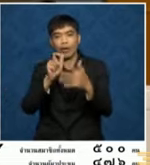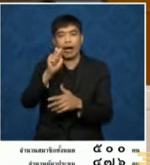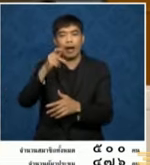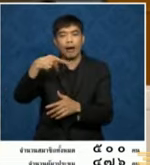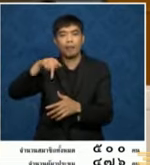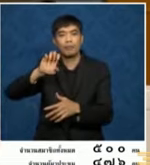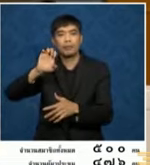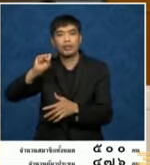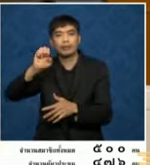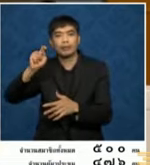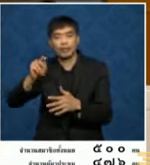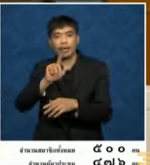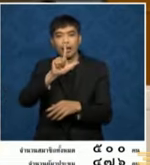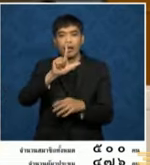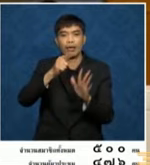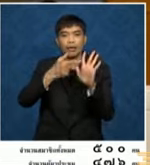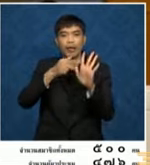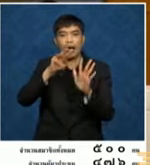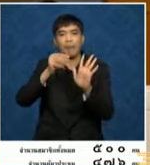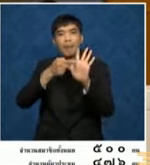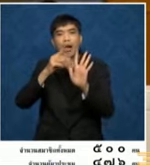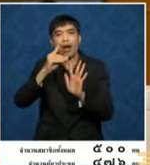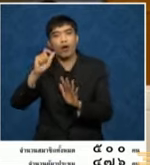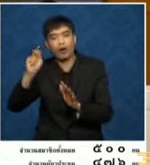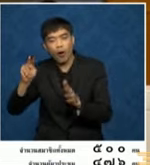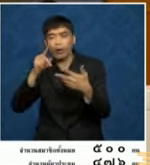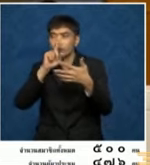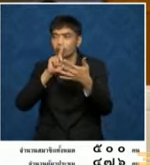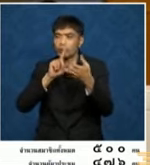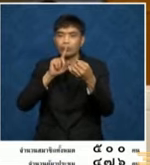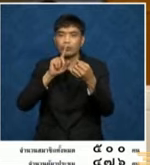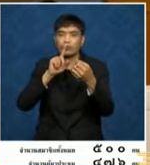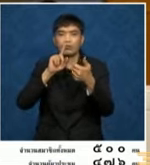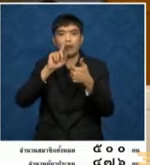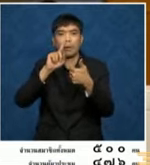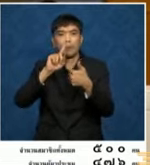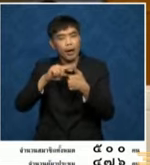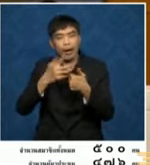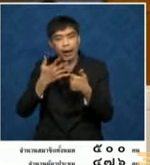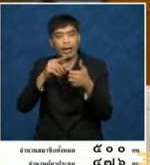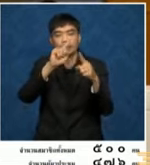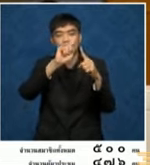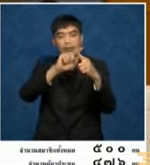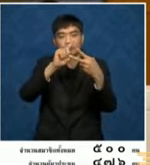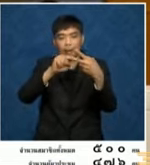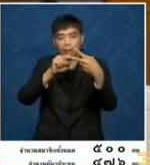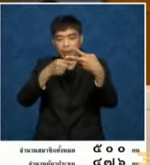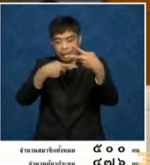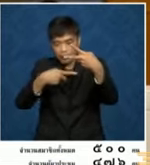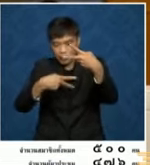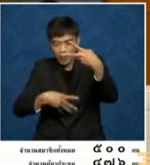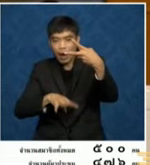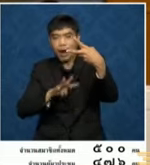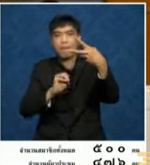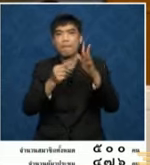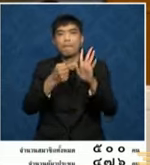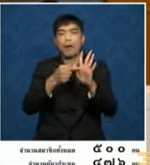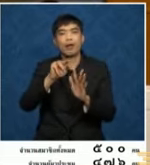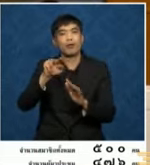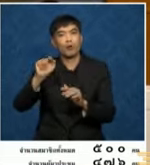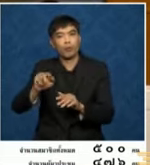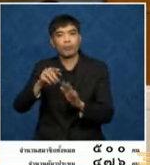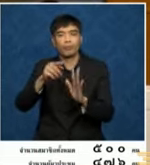ธิ์ท่านรมดรท่านธนเดชท่านณัฐพงษ์ท่านทิสนานะครับท่านมานพท่านเรืองไก่ท่าน